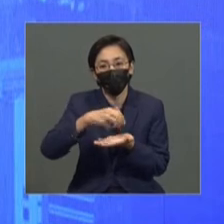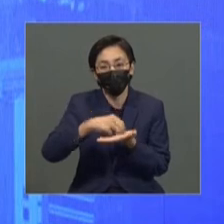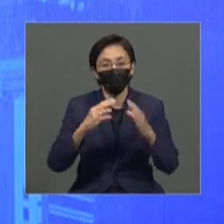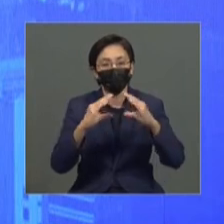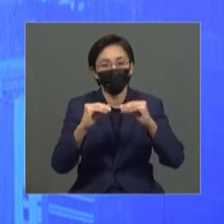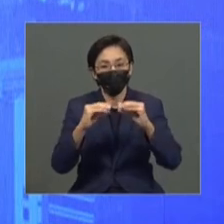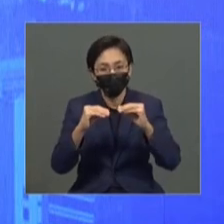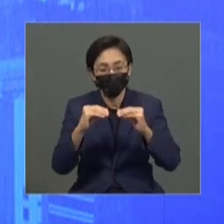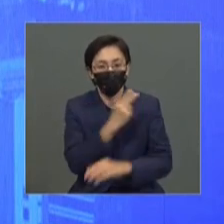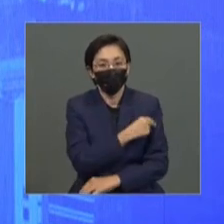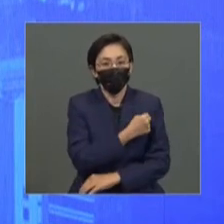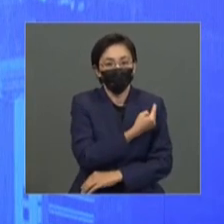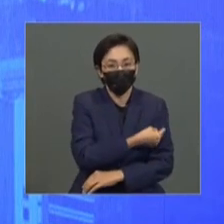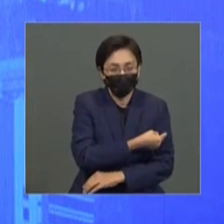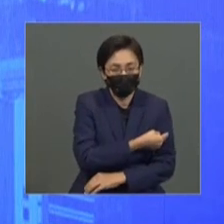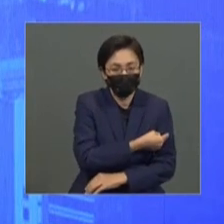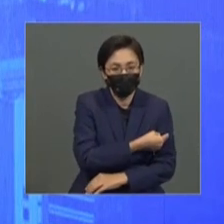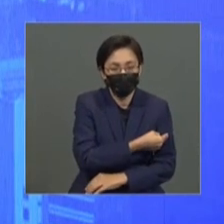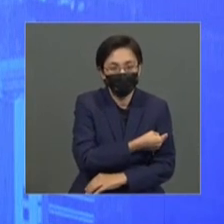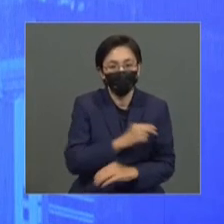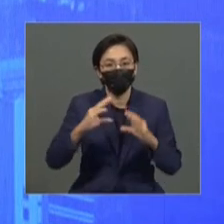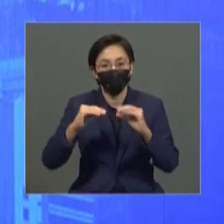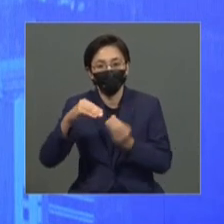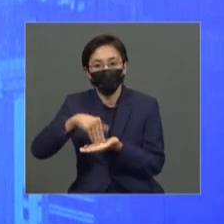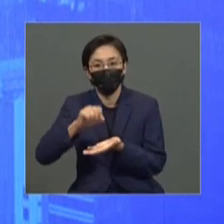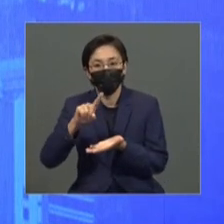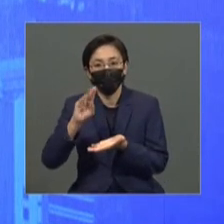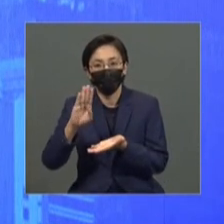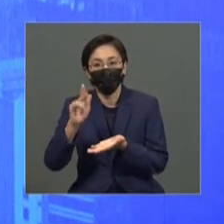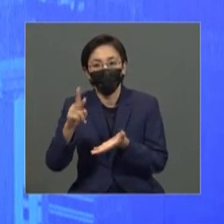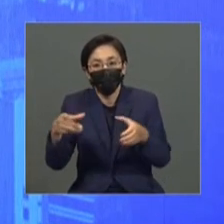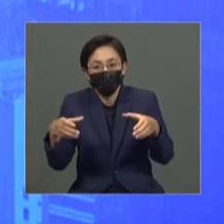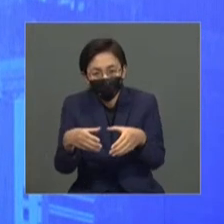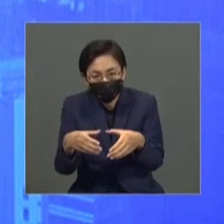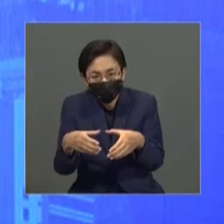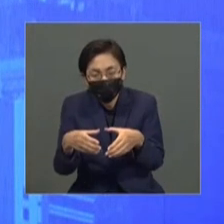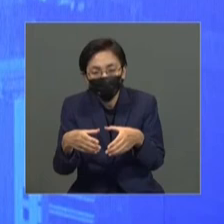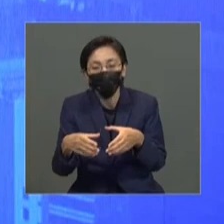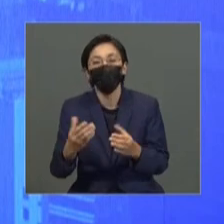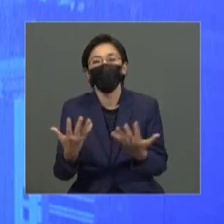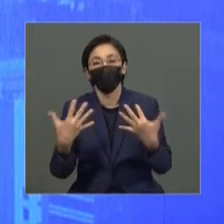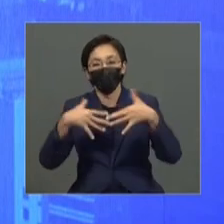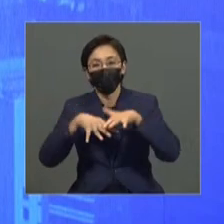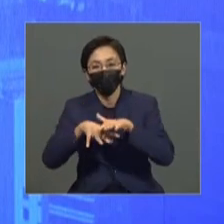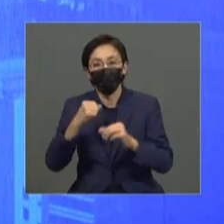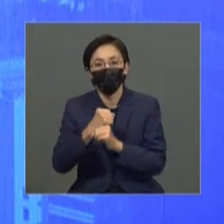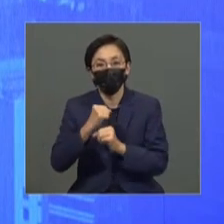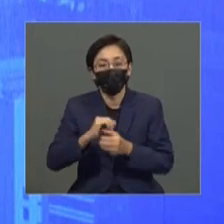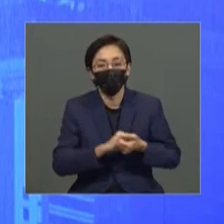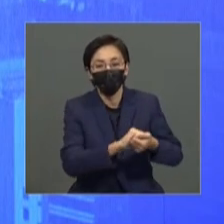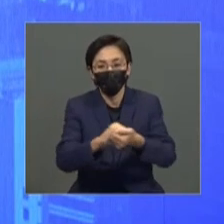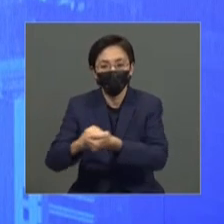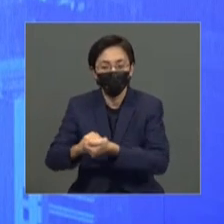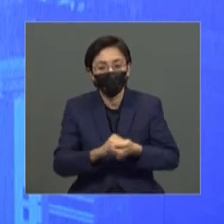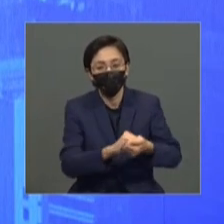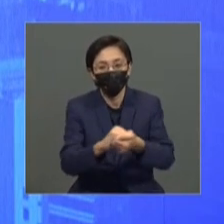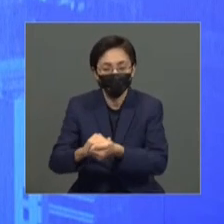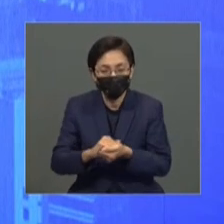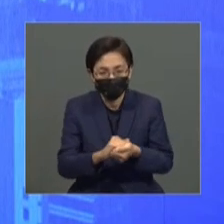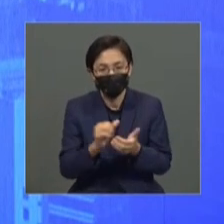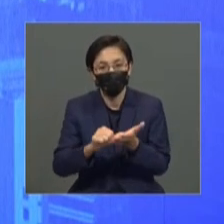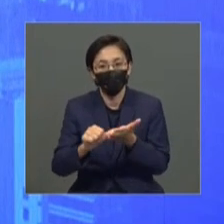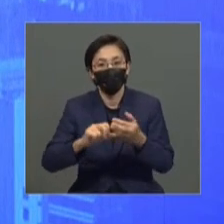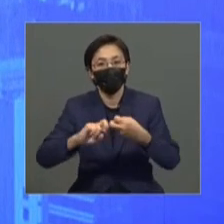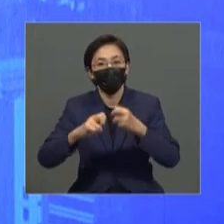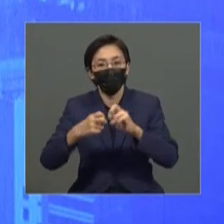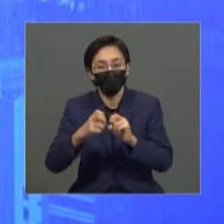ของทางด้านสาธารณสุขในส่วนของสบคชุดเล็กก็ตามหรือแม้แต่การบูรณาการการทำงานร่วมกันเพื่อจะดำเนินการแก้ปัญหาคว